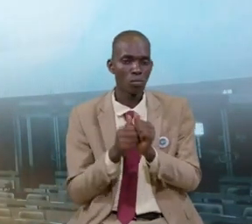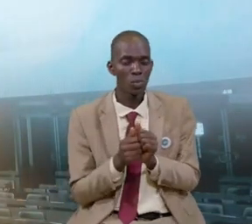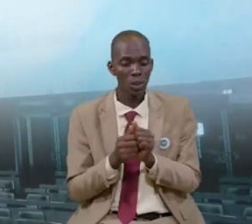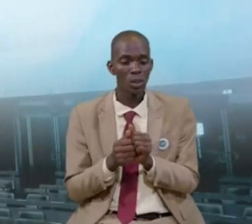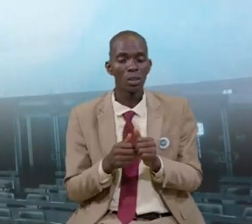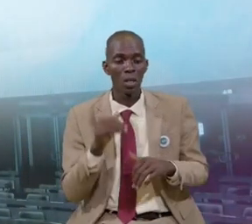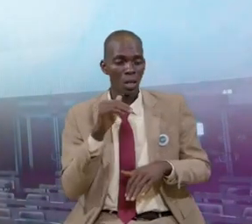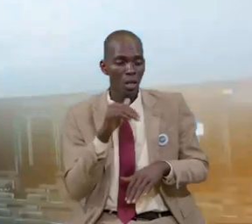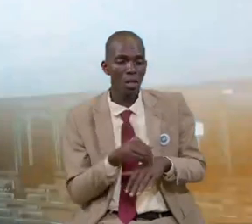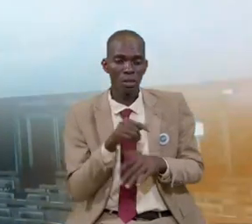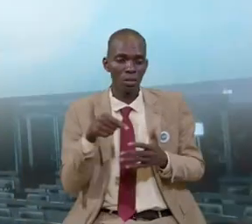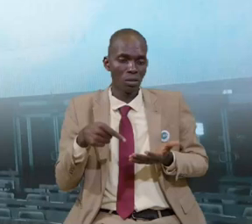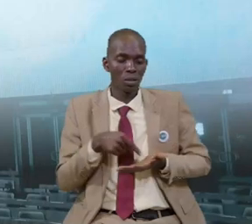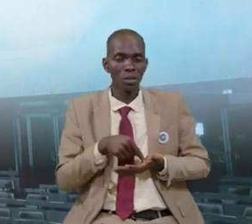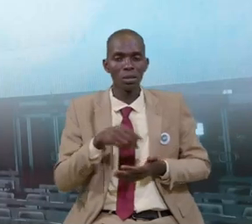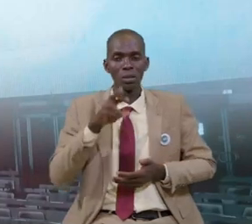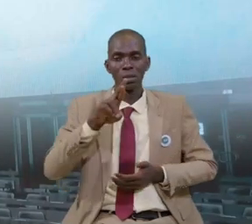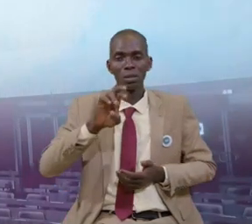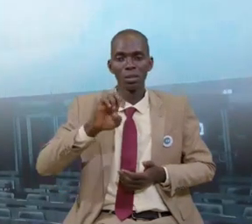dans toutes nos nations.